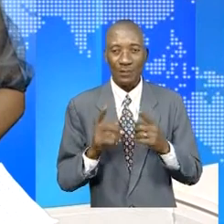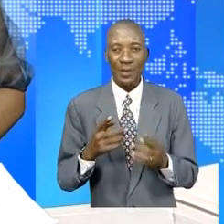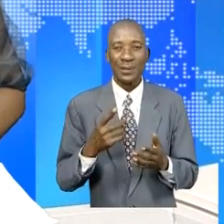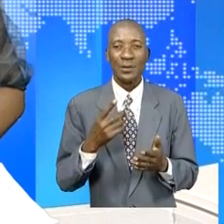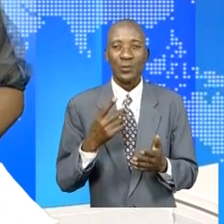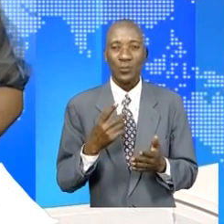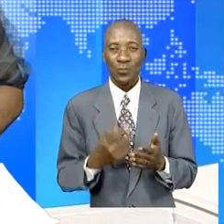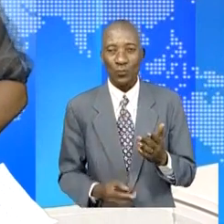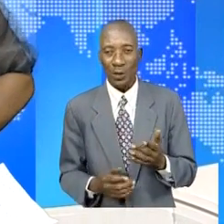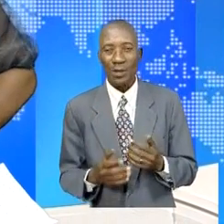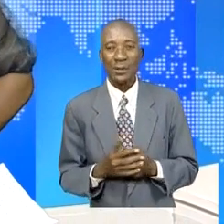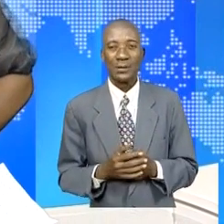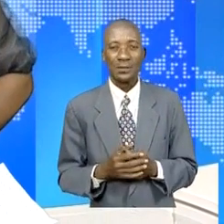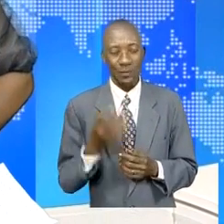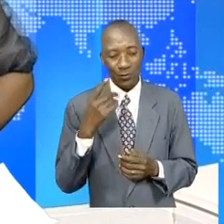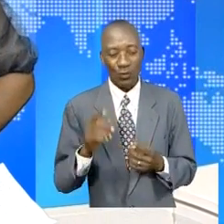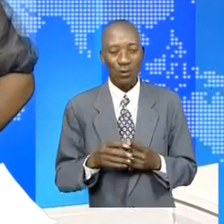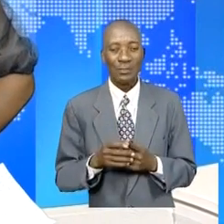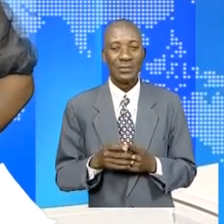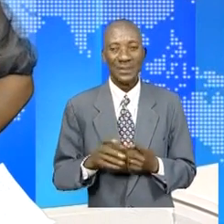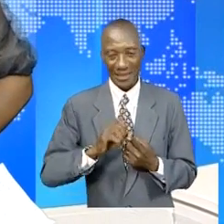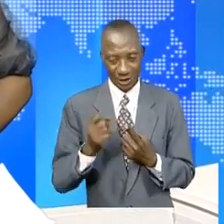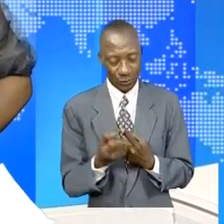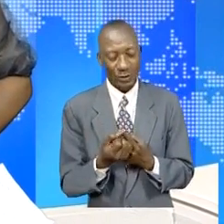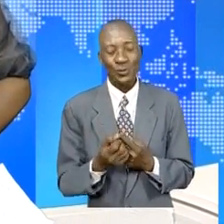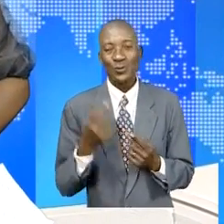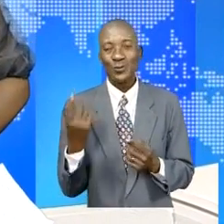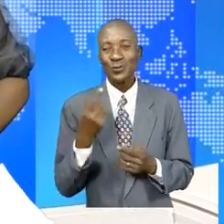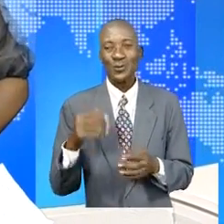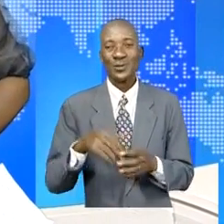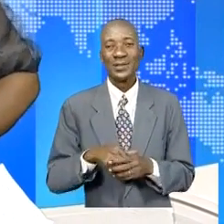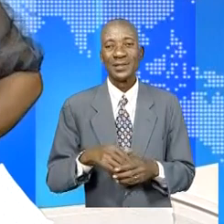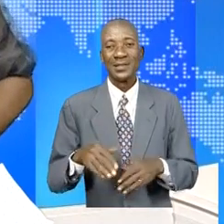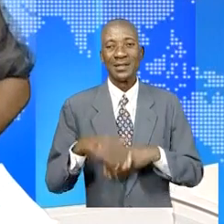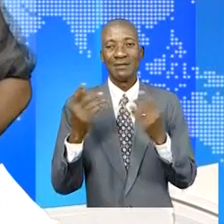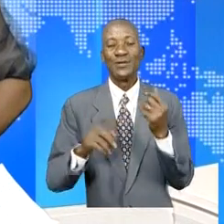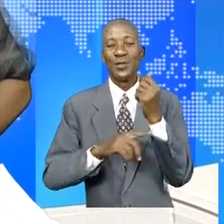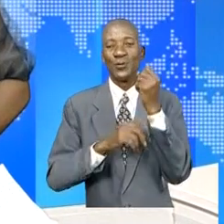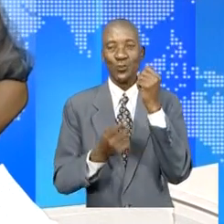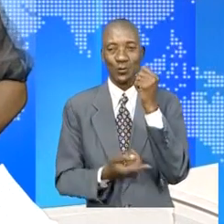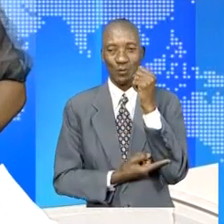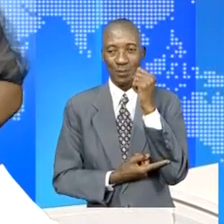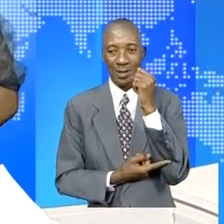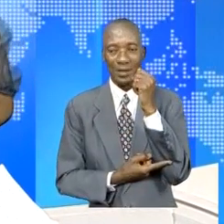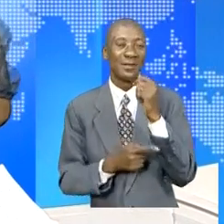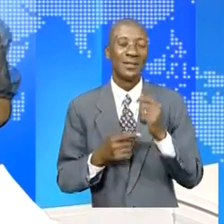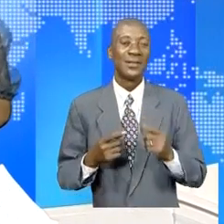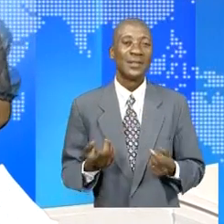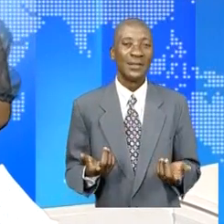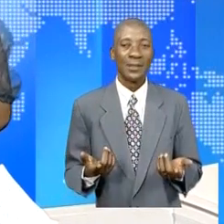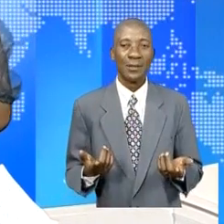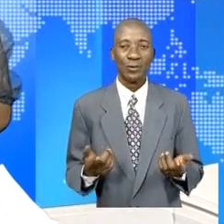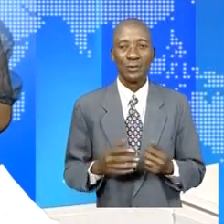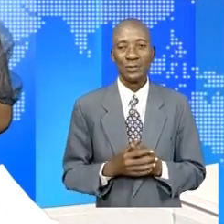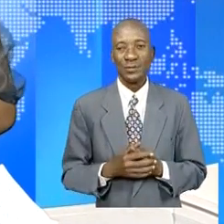campagne de solidarité à la population de Goma. Et le district de la Tchango a été choisi comme point de départ.